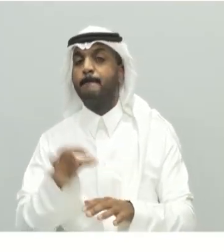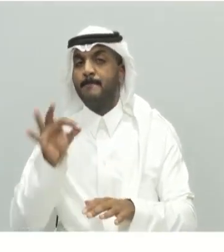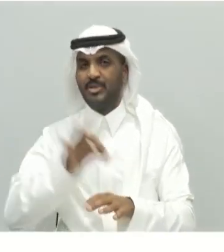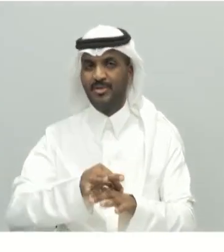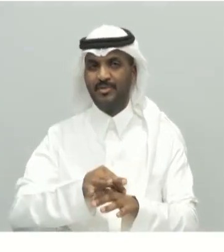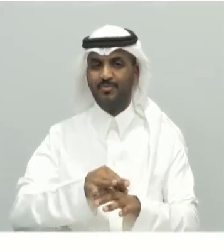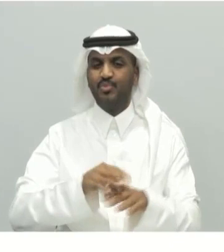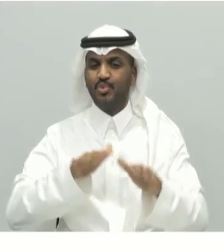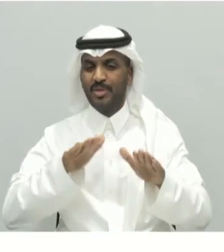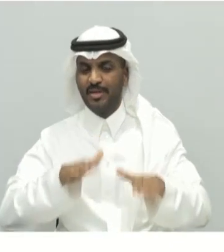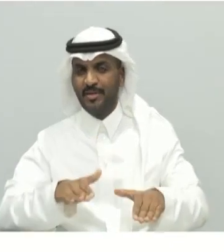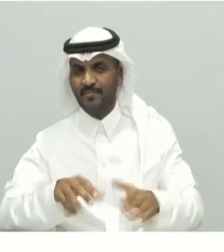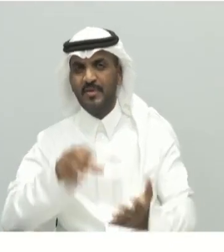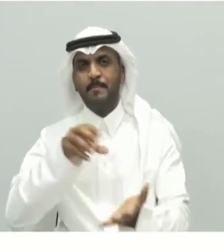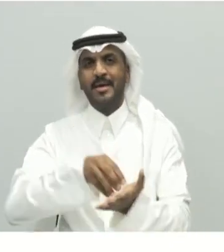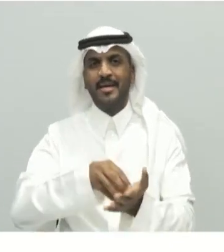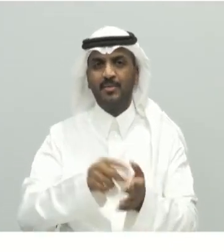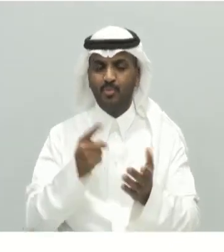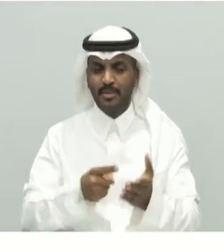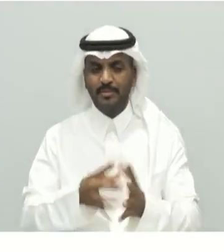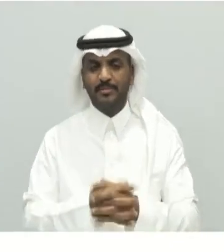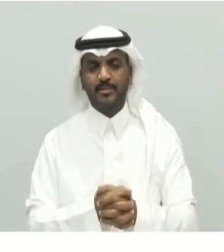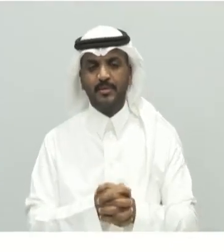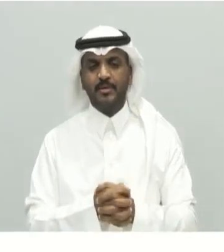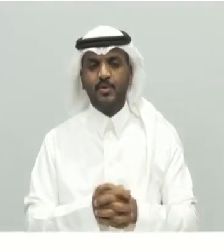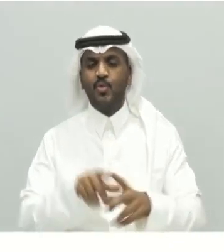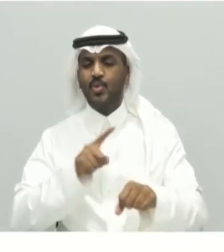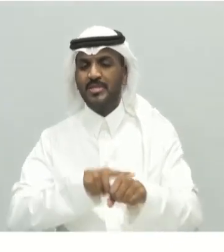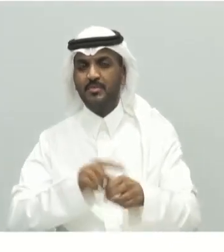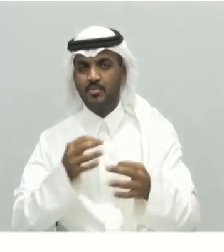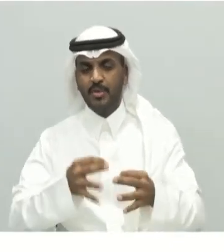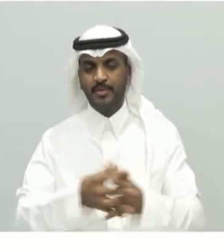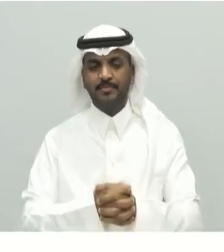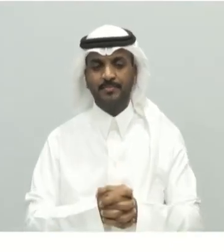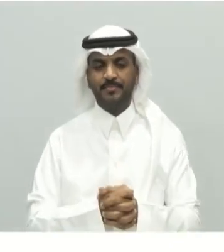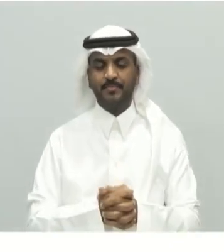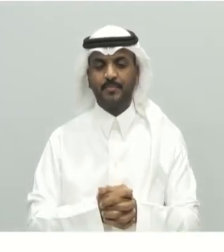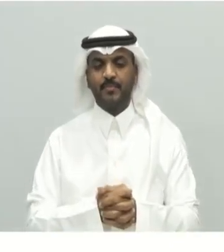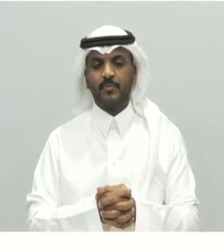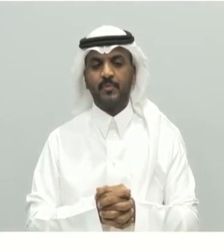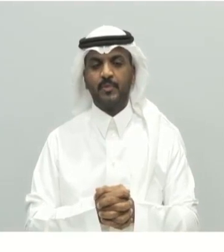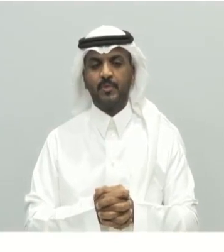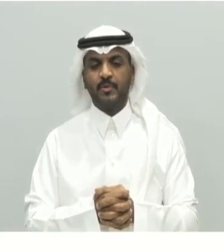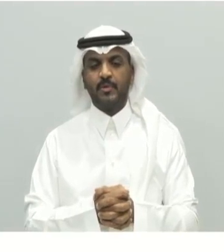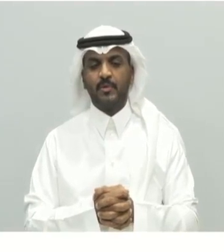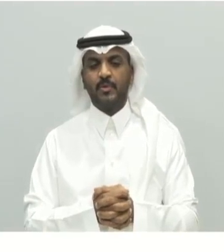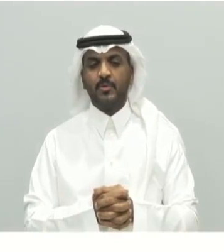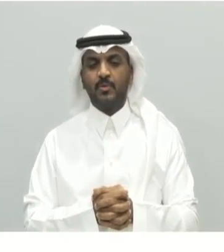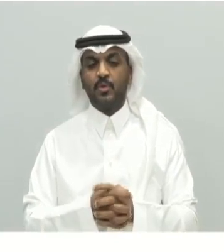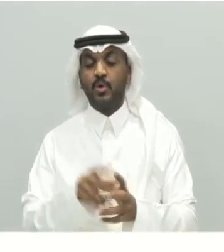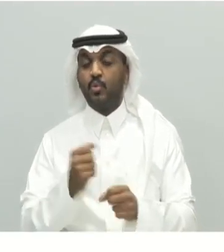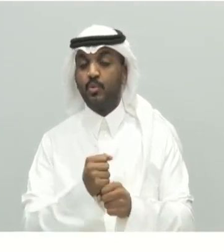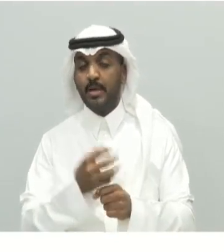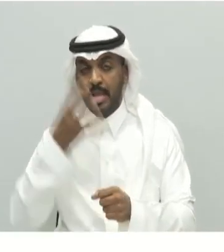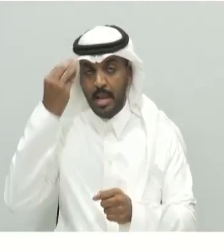المستقرين في مكان محدد وزمن معين ويقوم علم